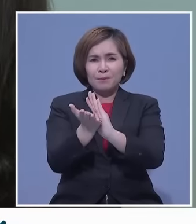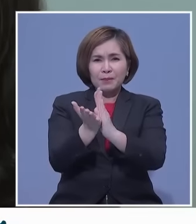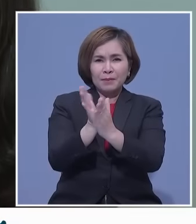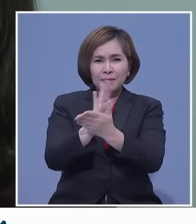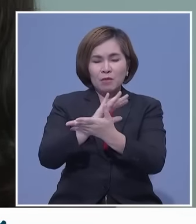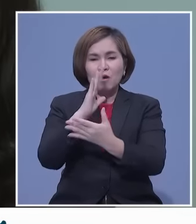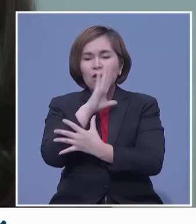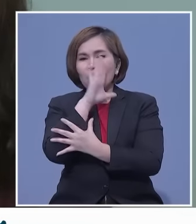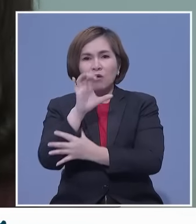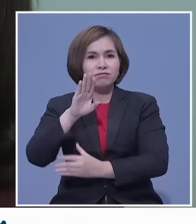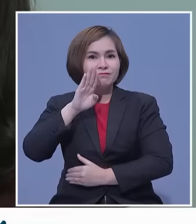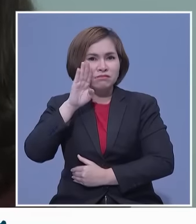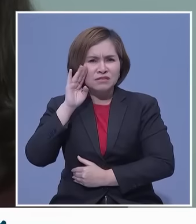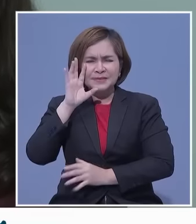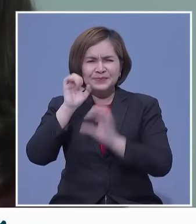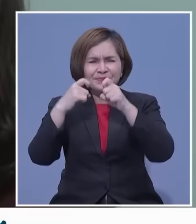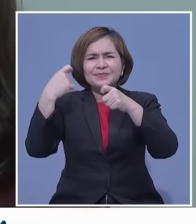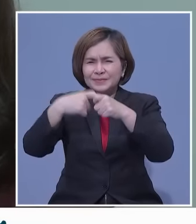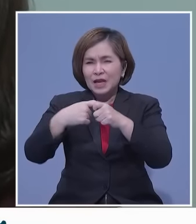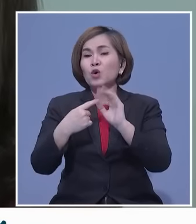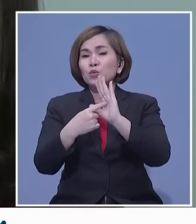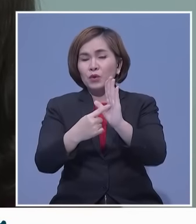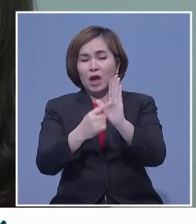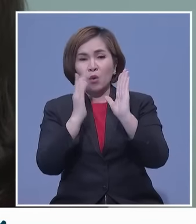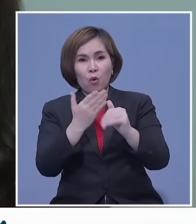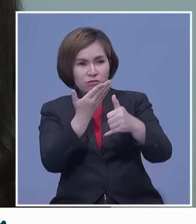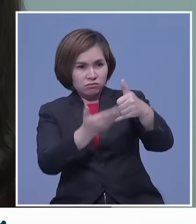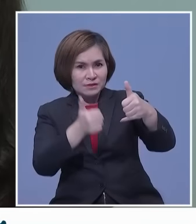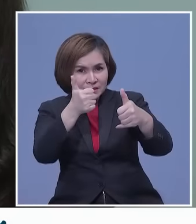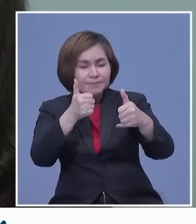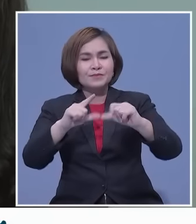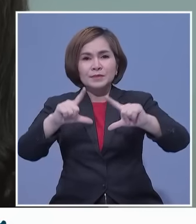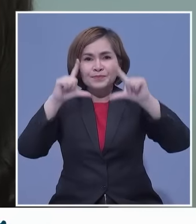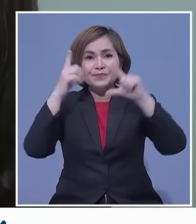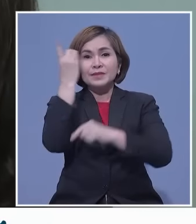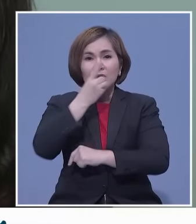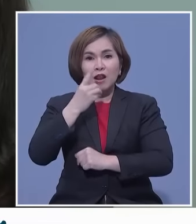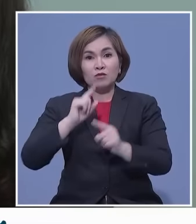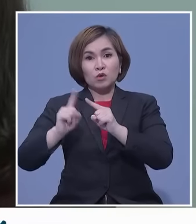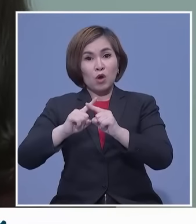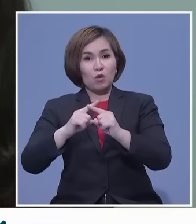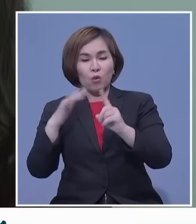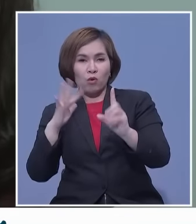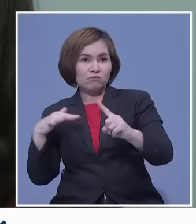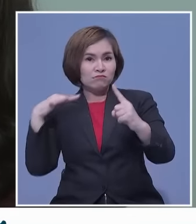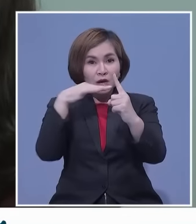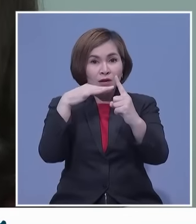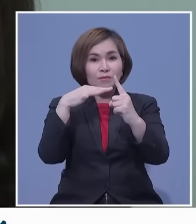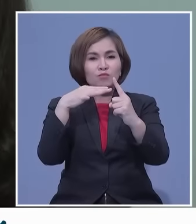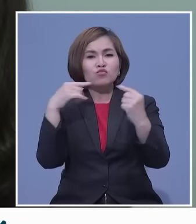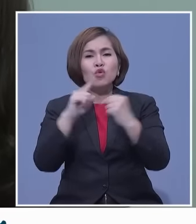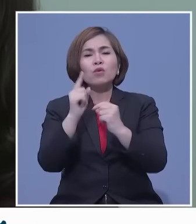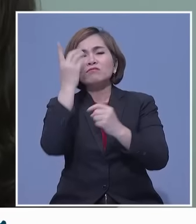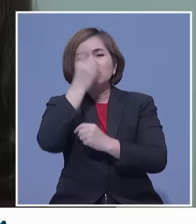ดูเนียนขึ้นยกตัวอย่างเช่นใช้คนประสบความสำเร็จหรือใช้ดาราที่เป็นขาขึ้นและเป็นคนที่อยู่ใน